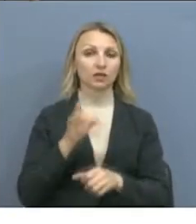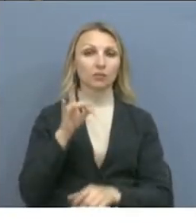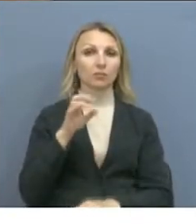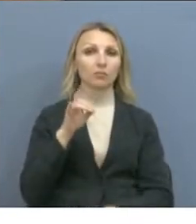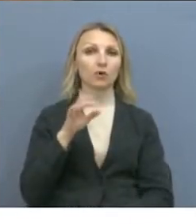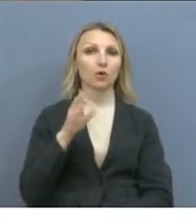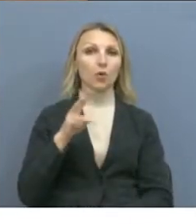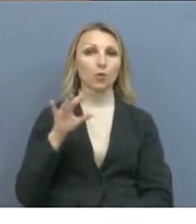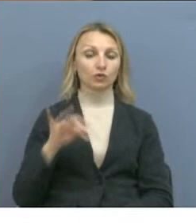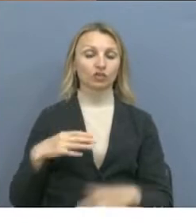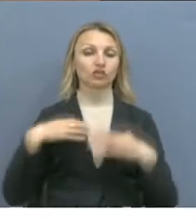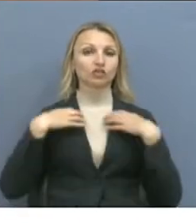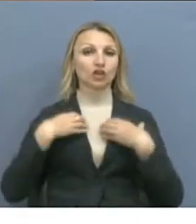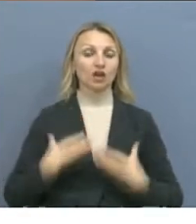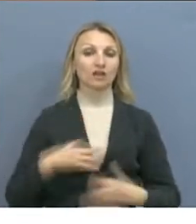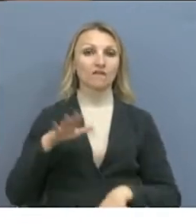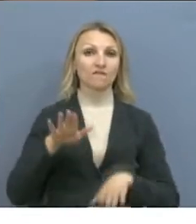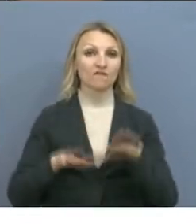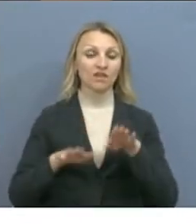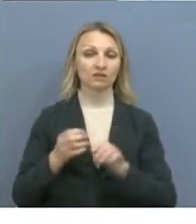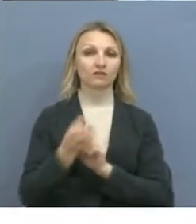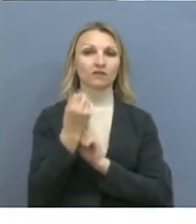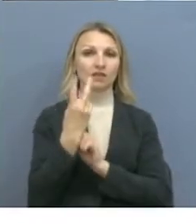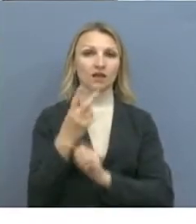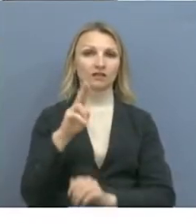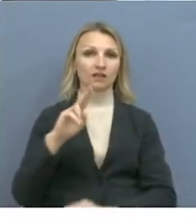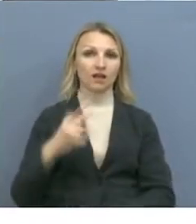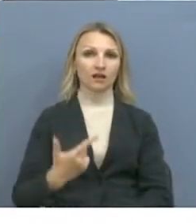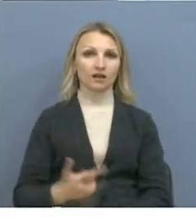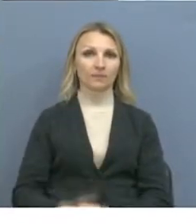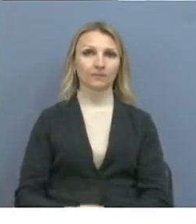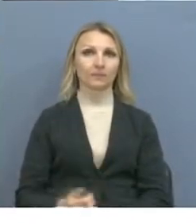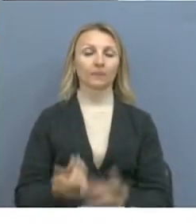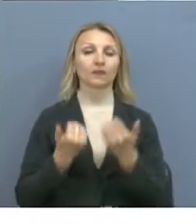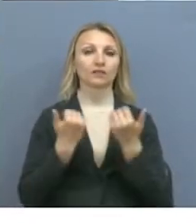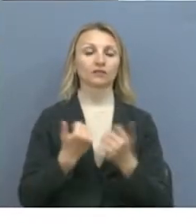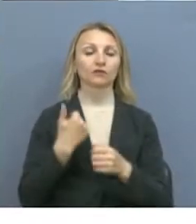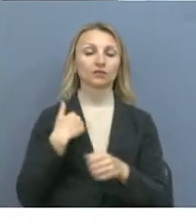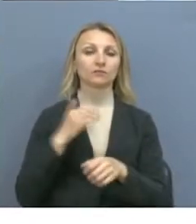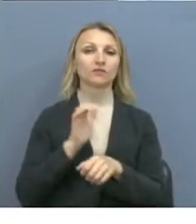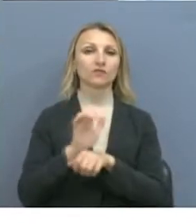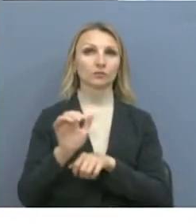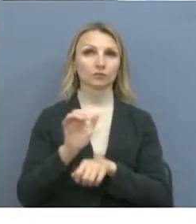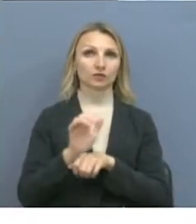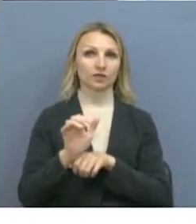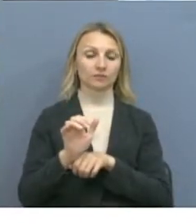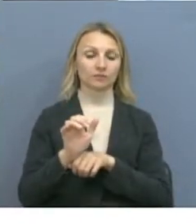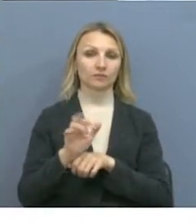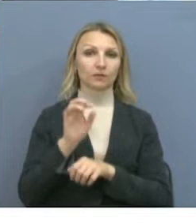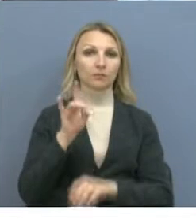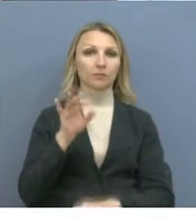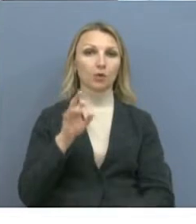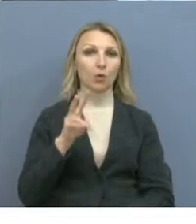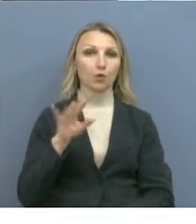одежды. Вес одного бронежилета до 12 килограмм. Сегодня мы производим бронежилеты уже по собственной технологии.